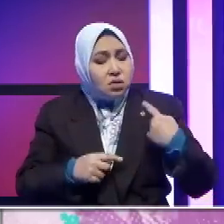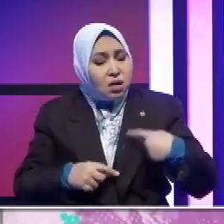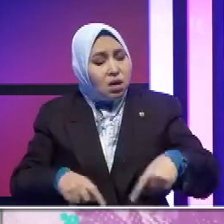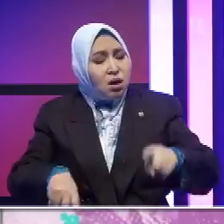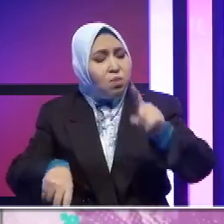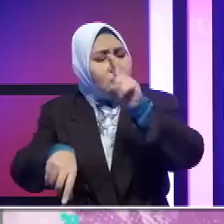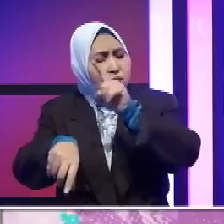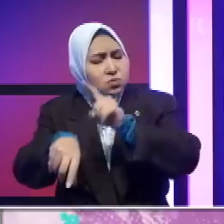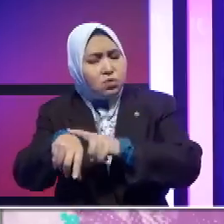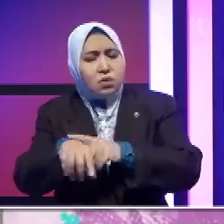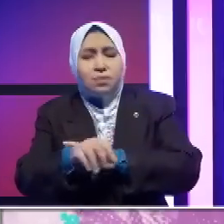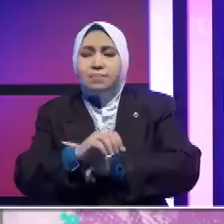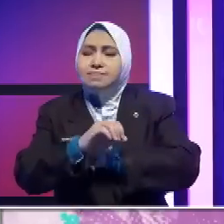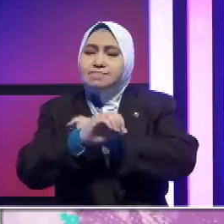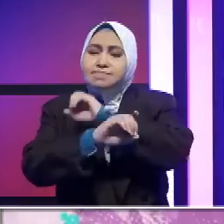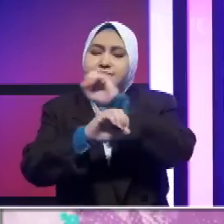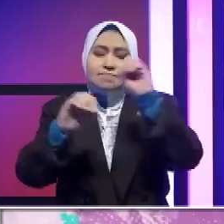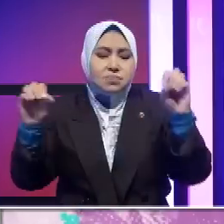من